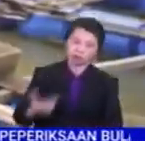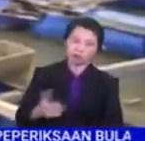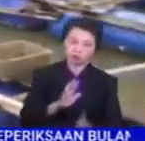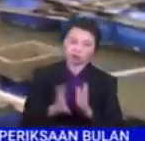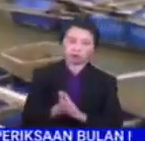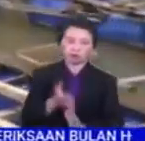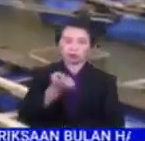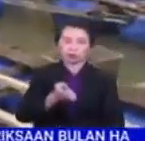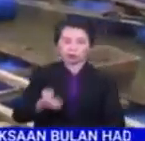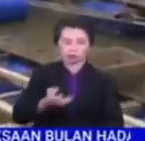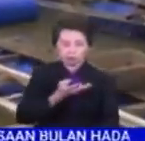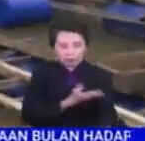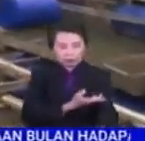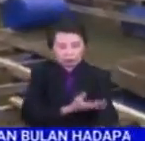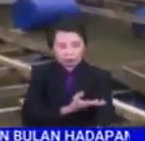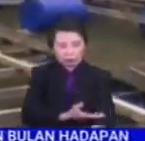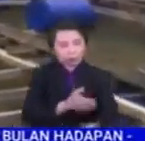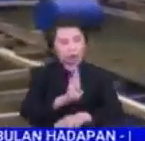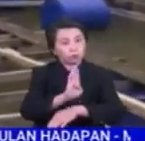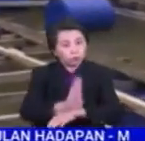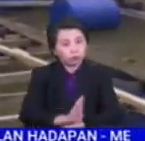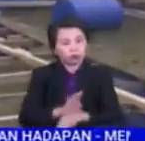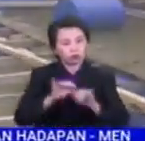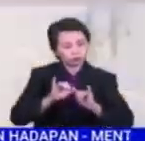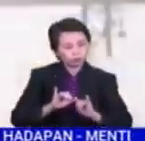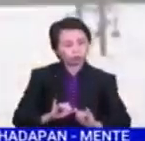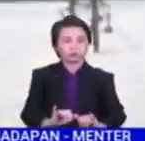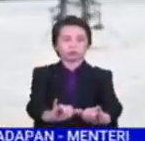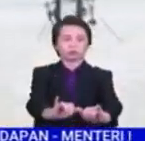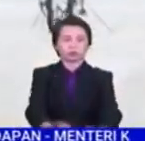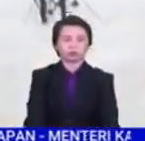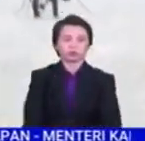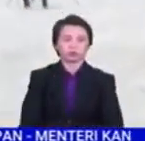menjadi elemen warisan budaya yang masih dikekalkan.